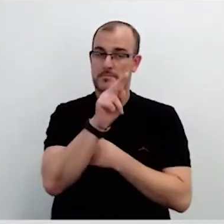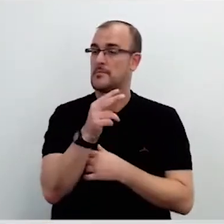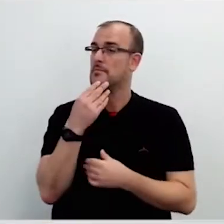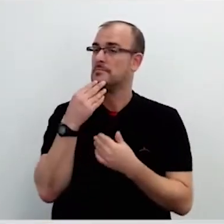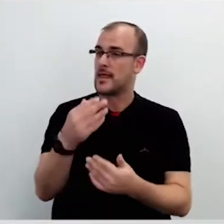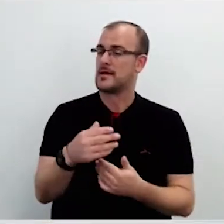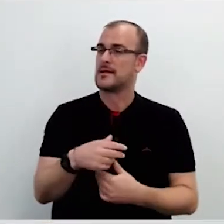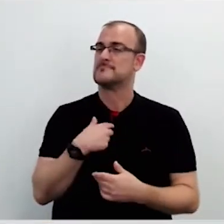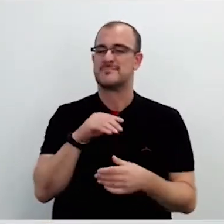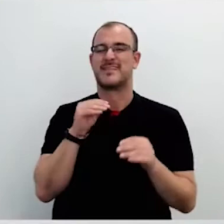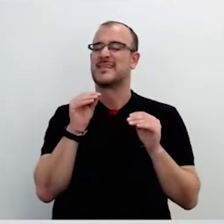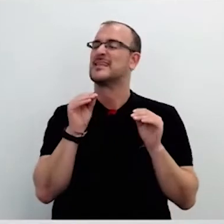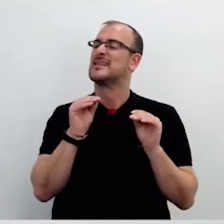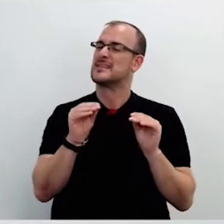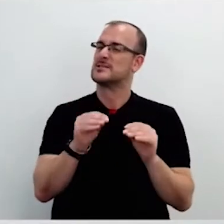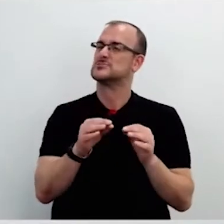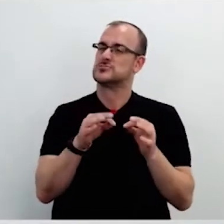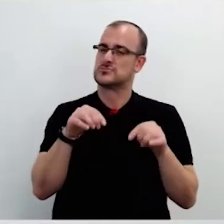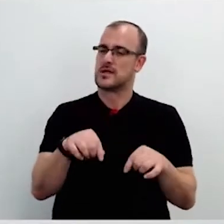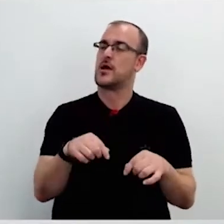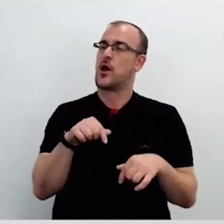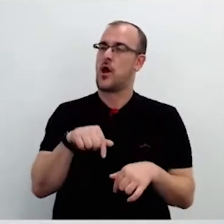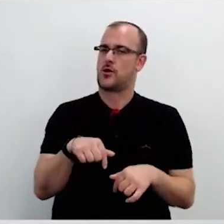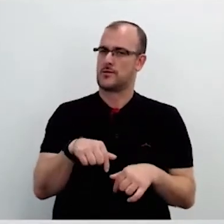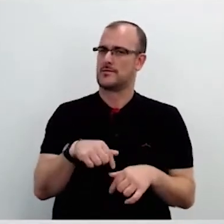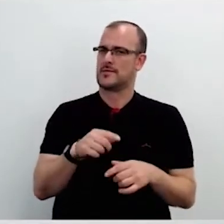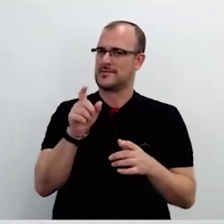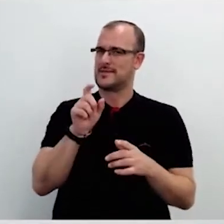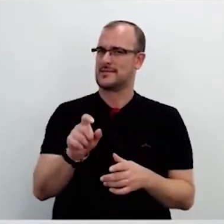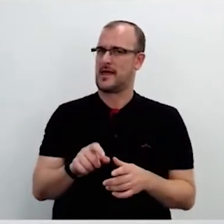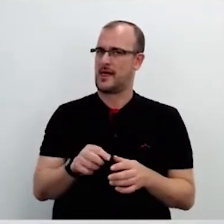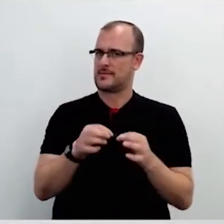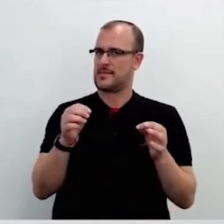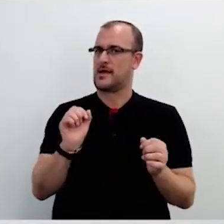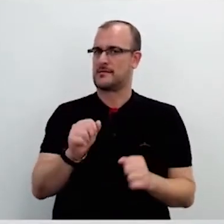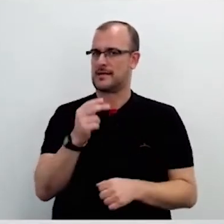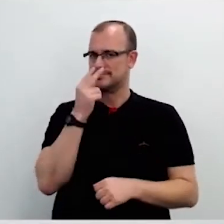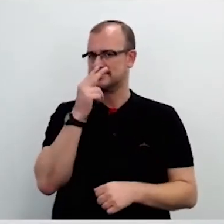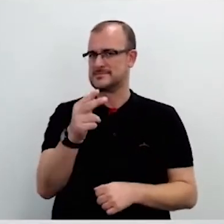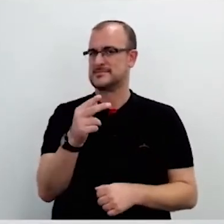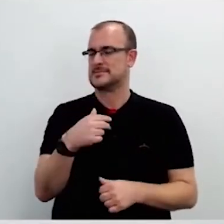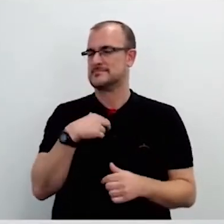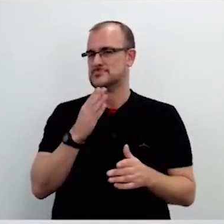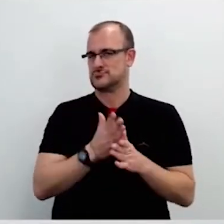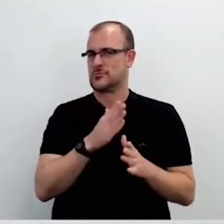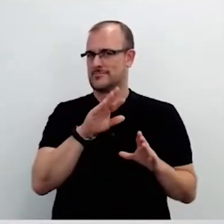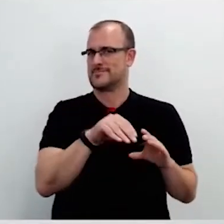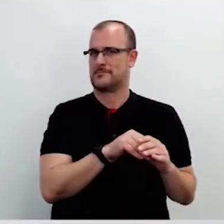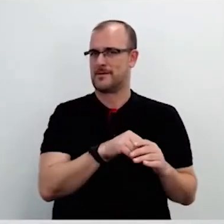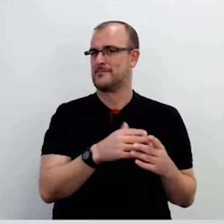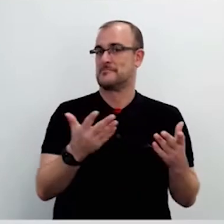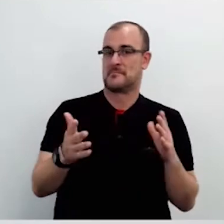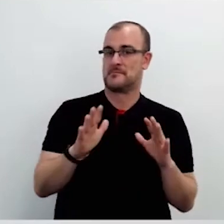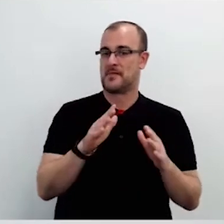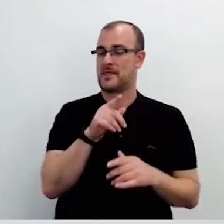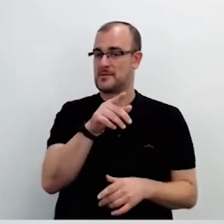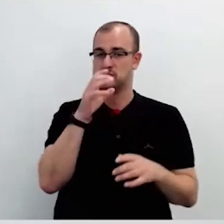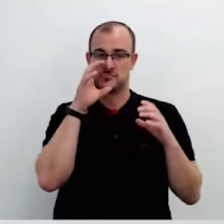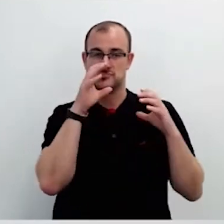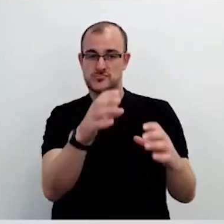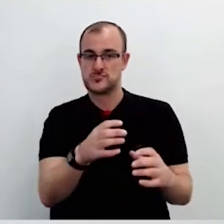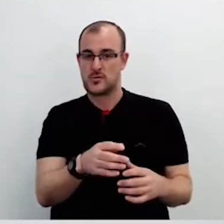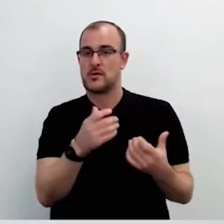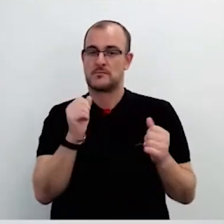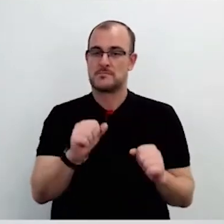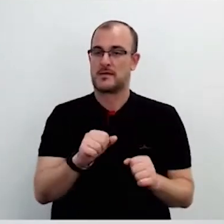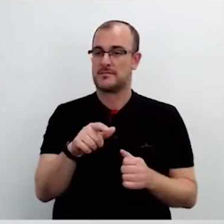Today kann man heute auch beim Digitaltag sehen. Die sind auch mit involviert. Also da vielleicht auch an die Zuschauerinnen und